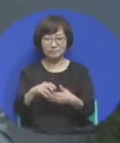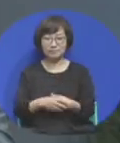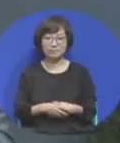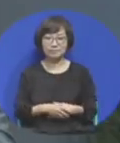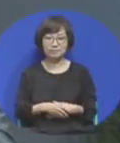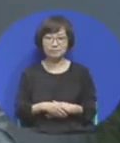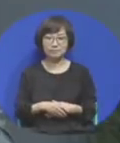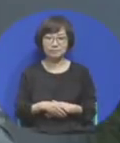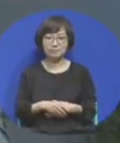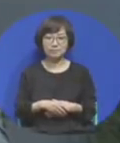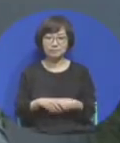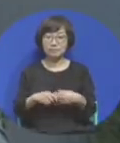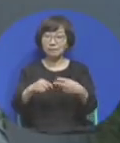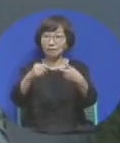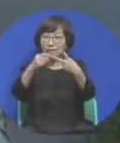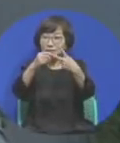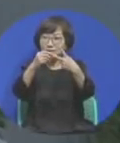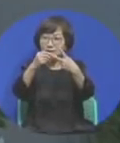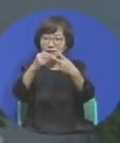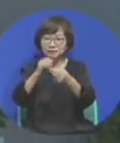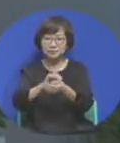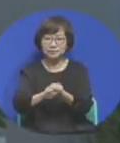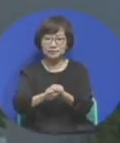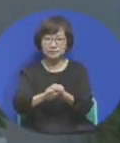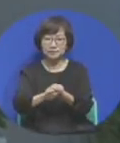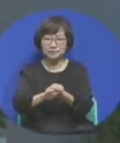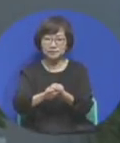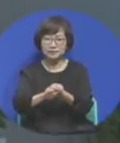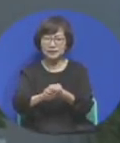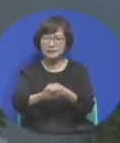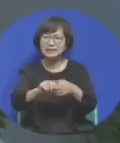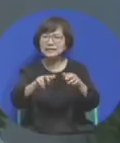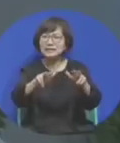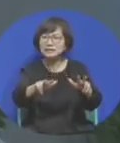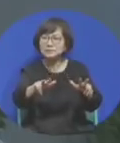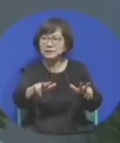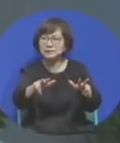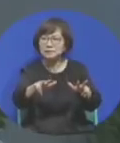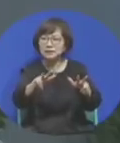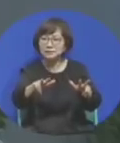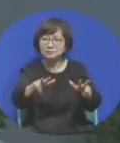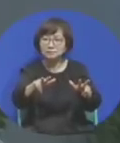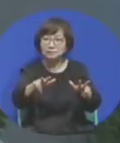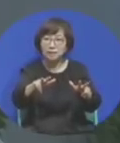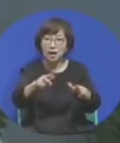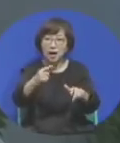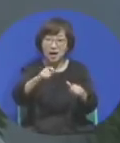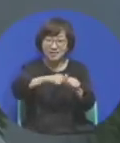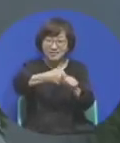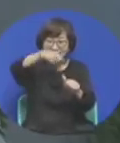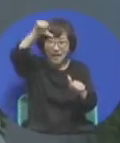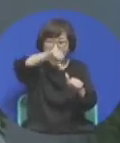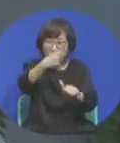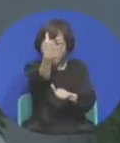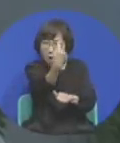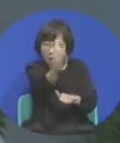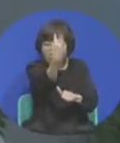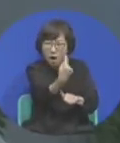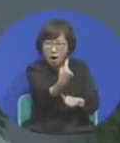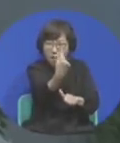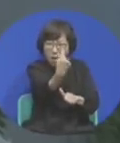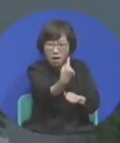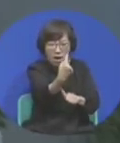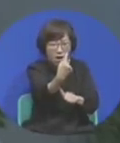second thing? 지금 이 말 재앙에서 떠나라는 겁니다. You must leave from the disasters that will come upon you